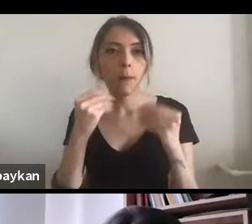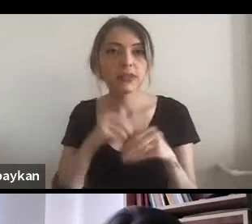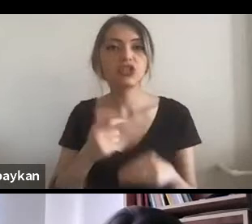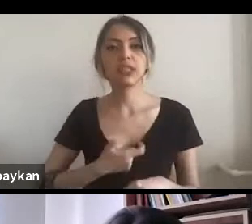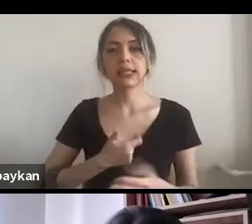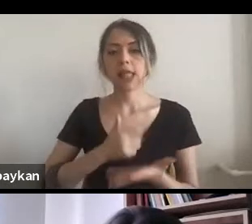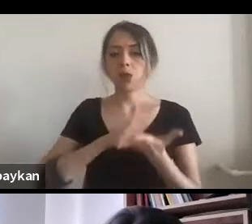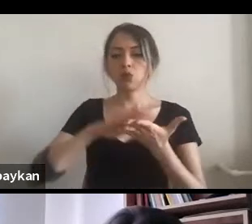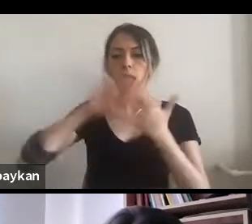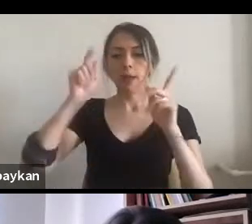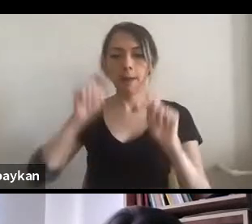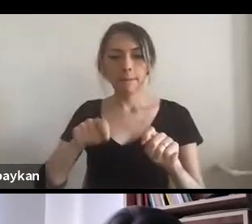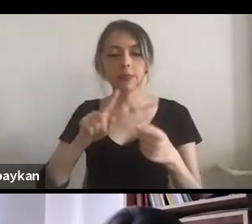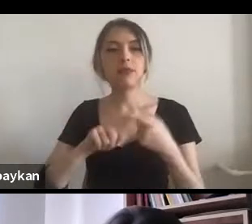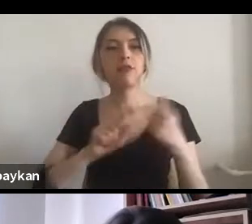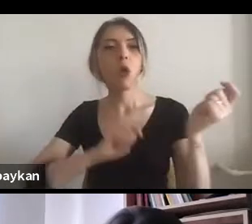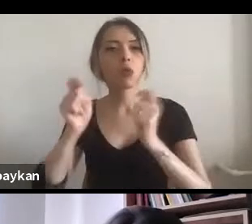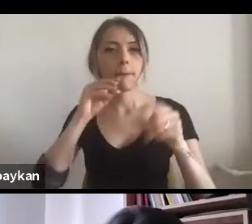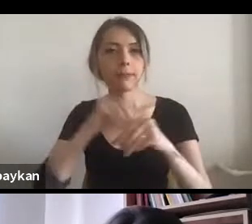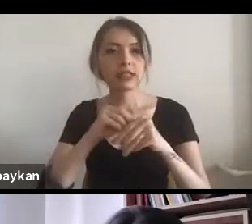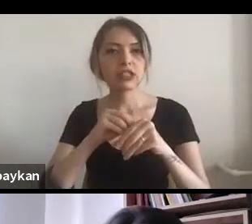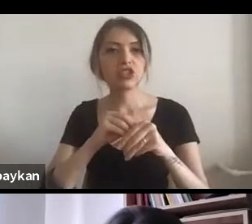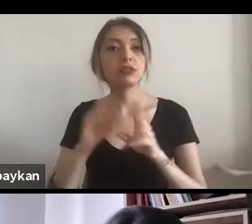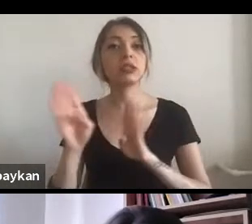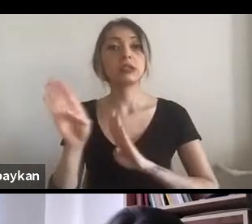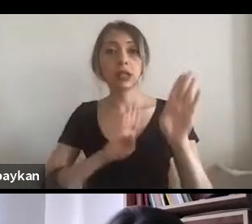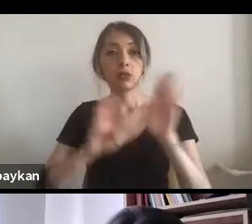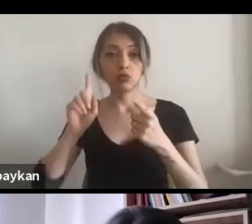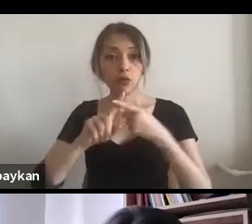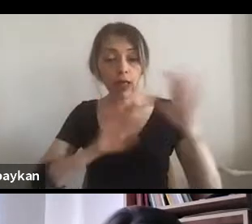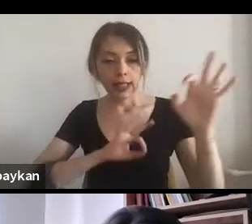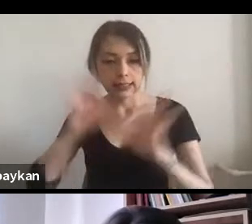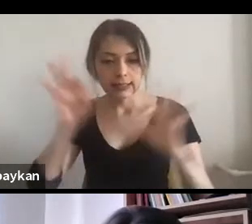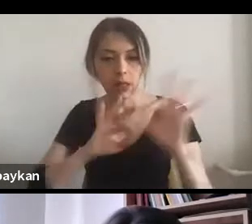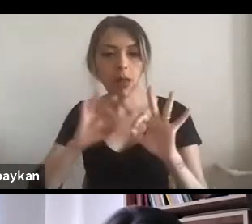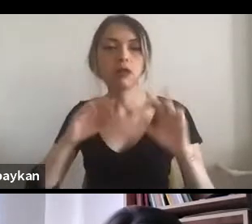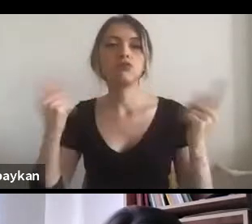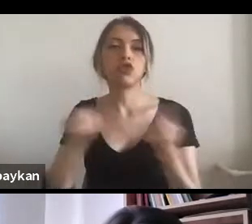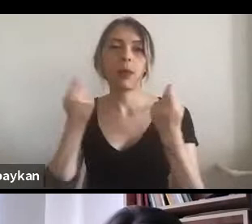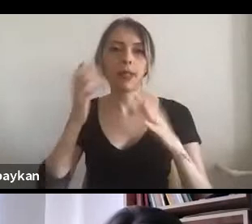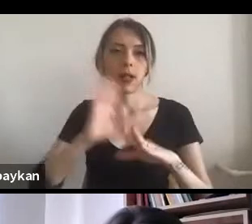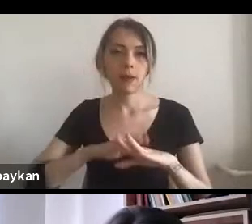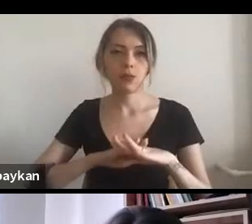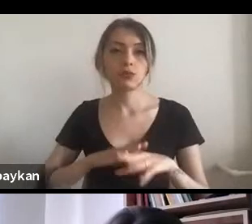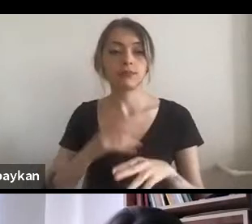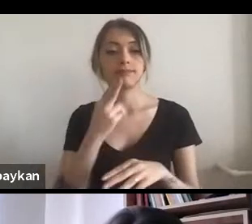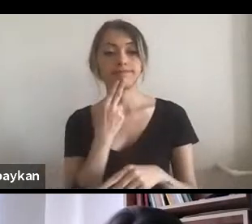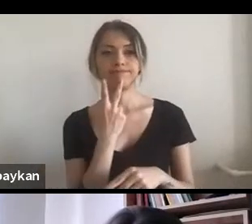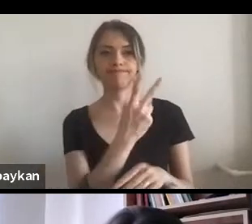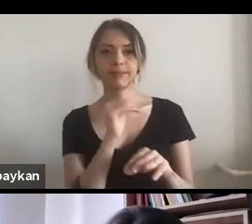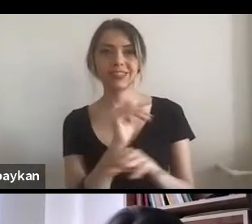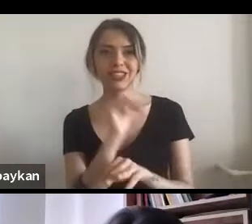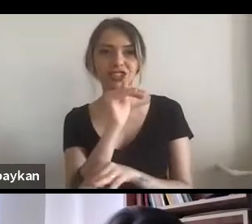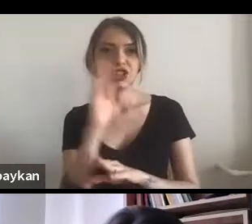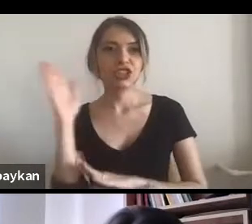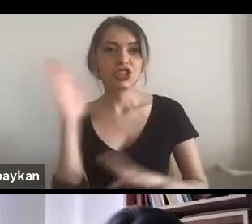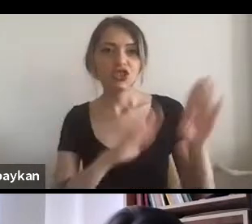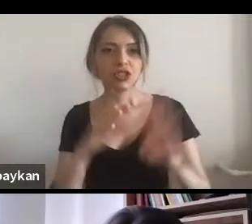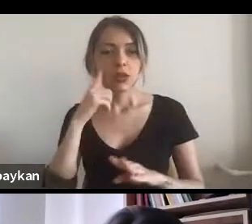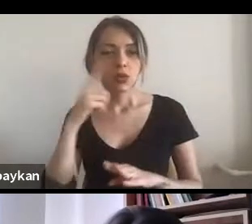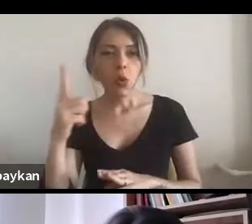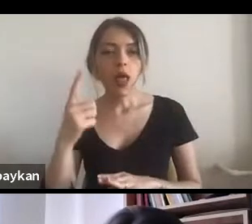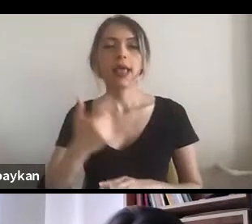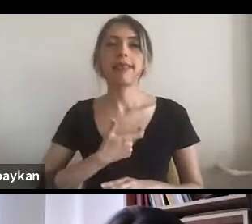düzenlemelerin yapılması ve uygulanması için savunuculuk ve izleme faaliyetleri yürütüyoruz. Kadına yönelik şiddet vakalarının yargı süreçlerini